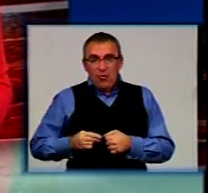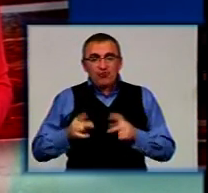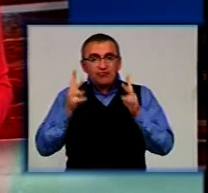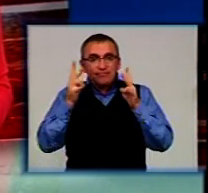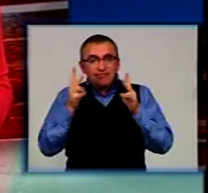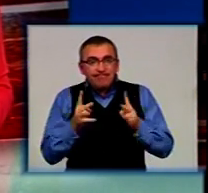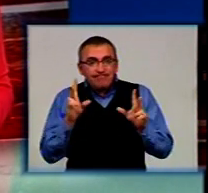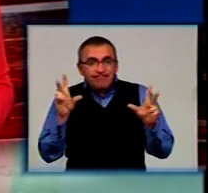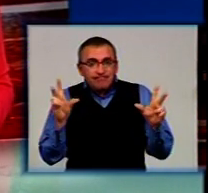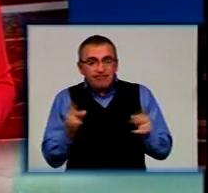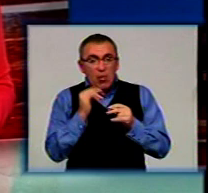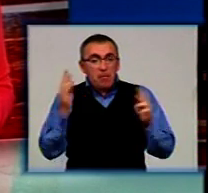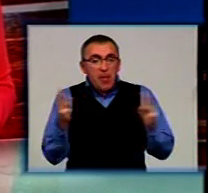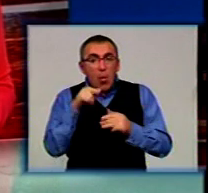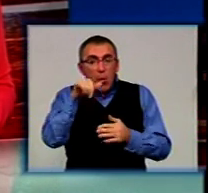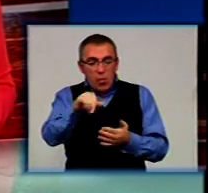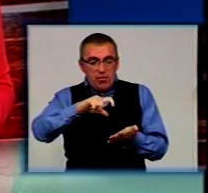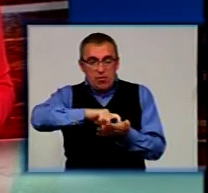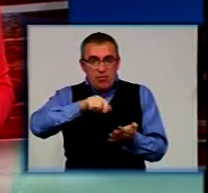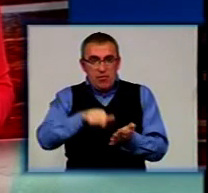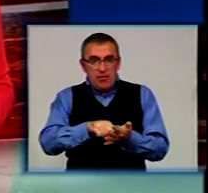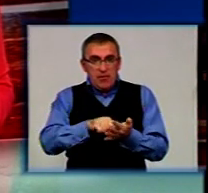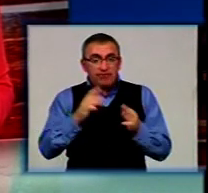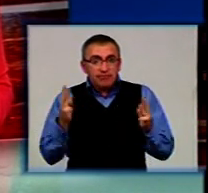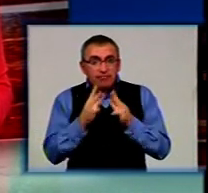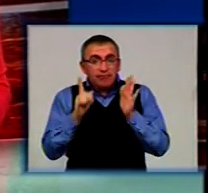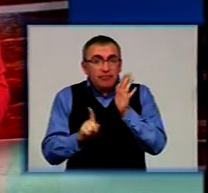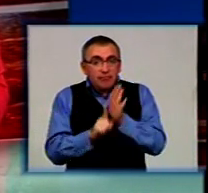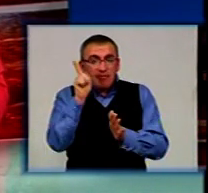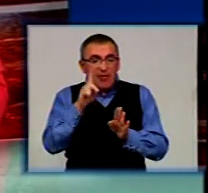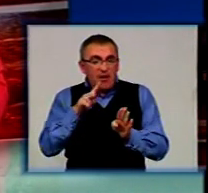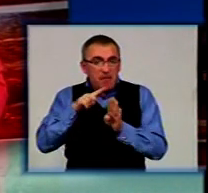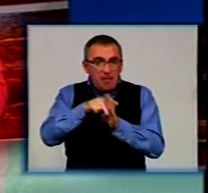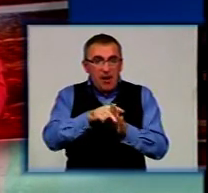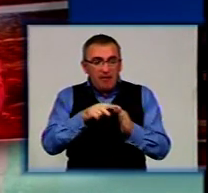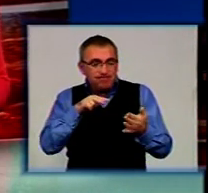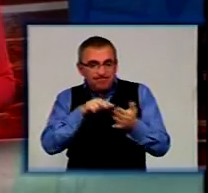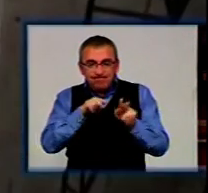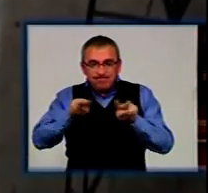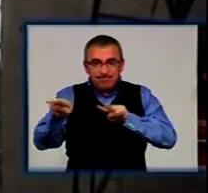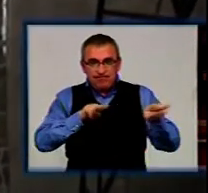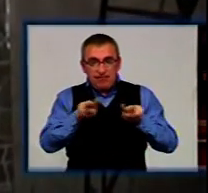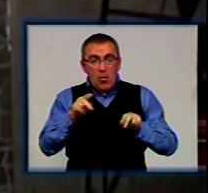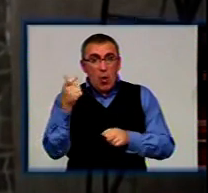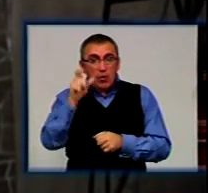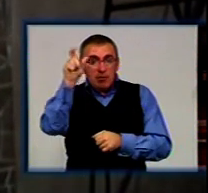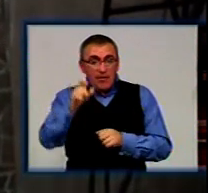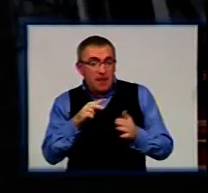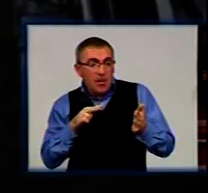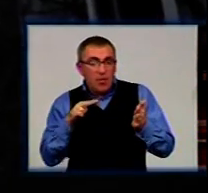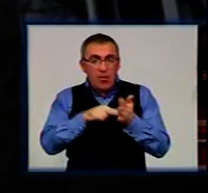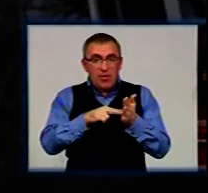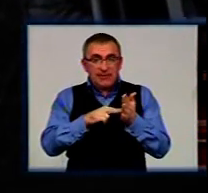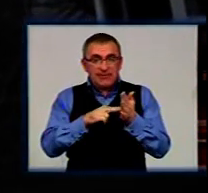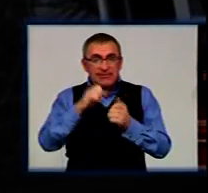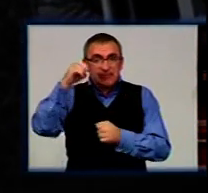жертвами пожежі, що спалахнула у їхньому ж помешканні. Займання сталося через перевантаження електромережі. Господарка будинку увімкнула у спальні